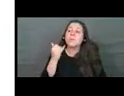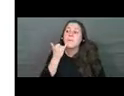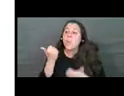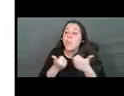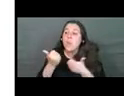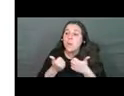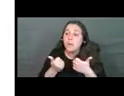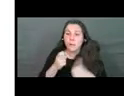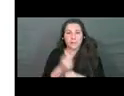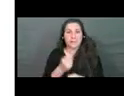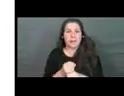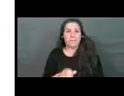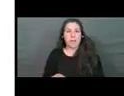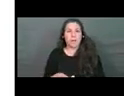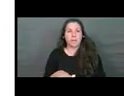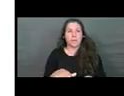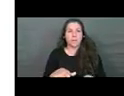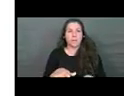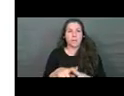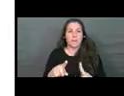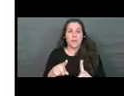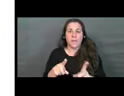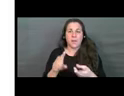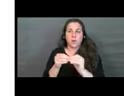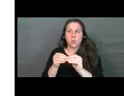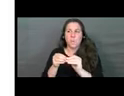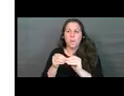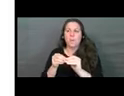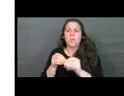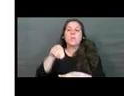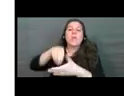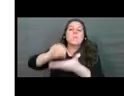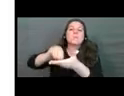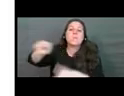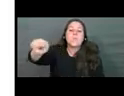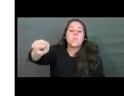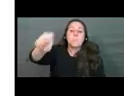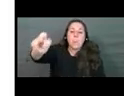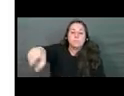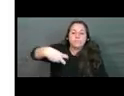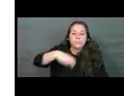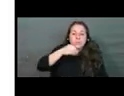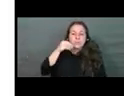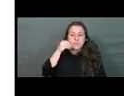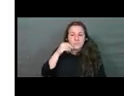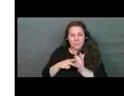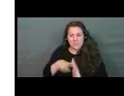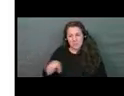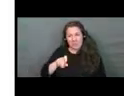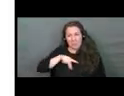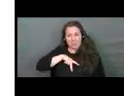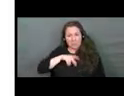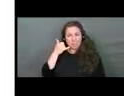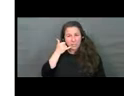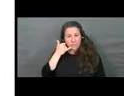Tu travailles, mais là, là, ton numéro au travail, est-ce qu'il est relayé chez toi? Est-ce que tu devoir prendre ton propre téléphone? Il faut regarder